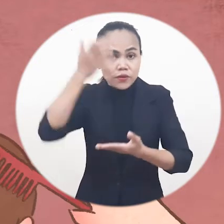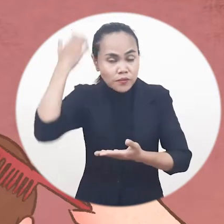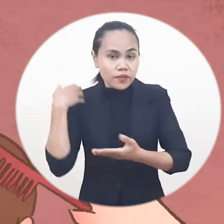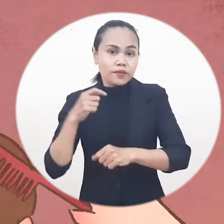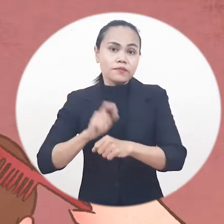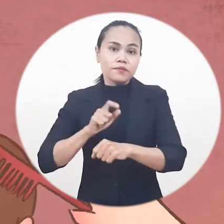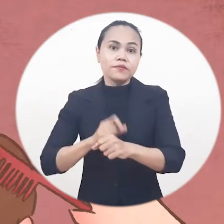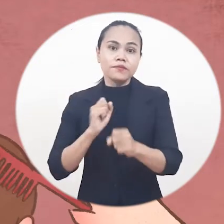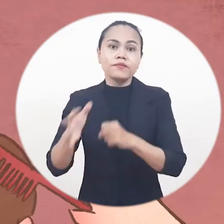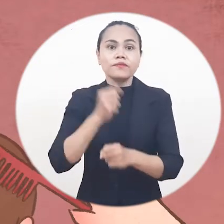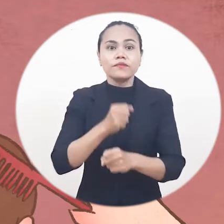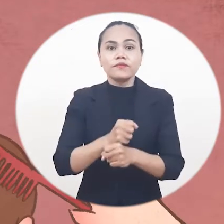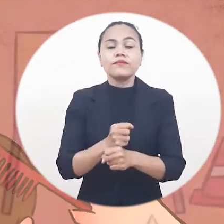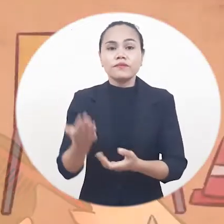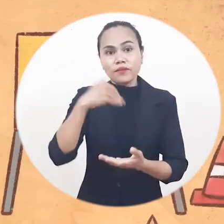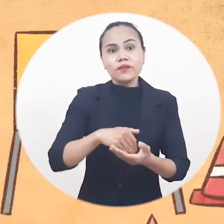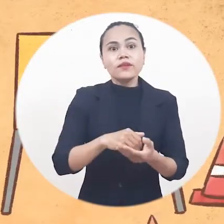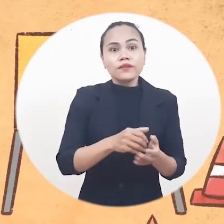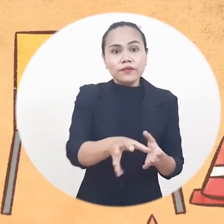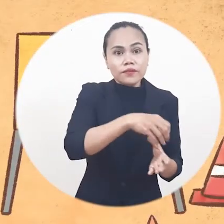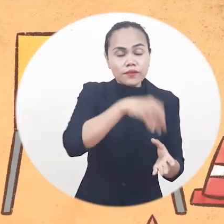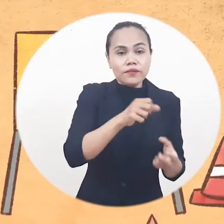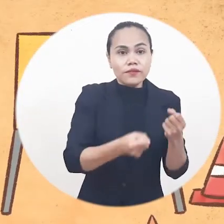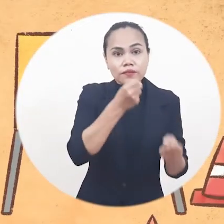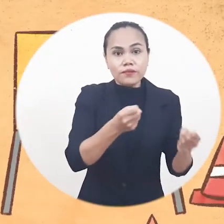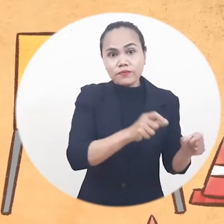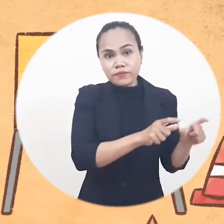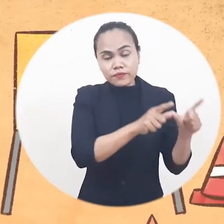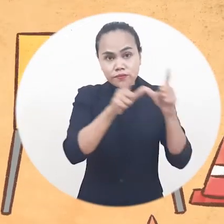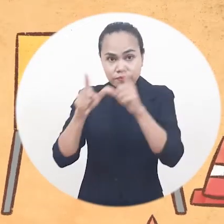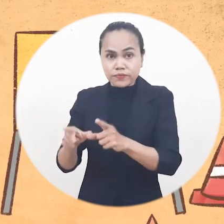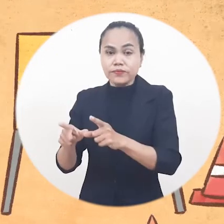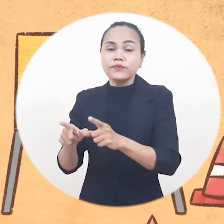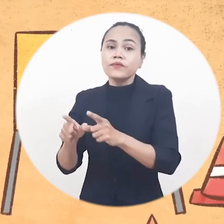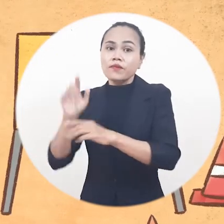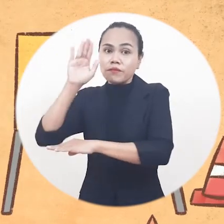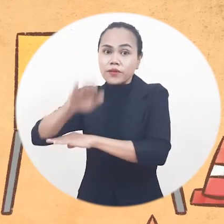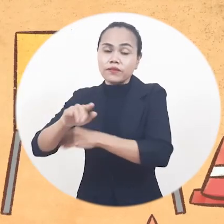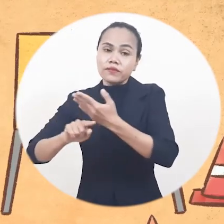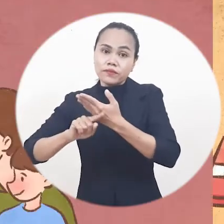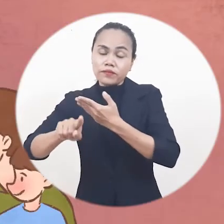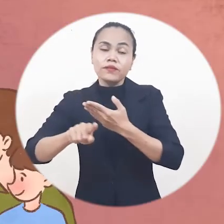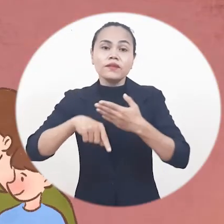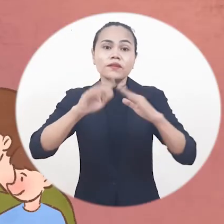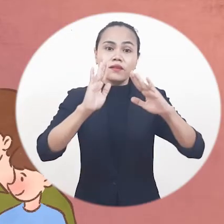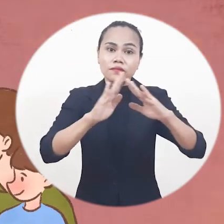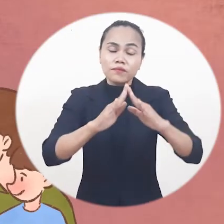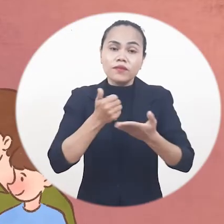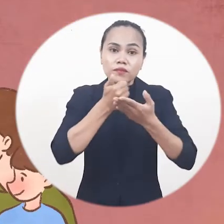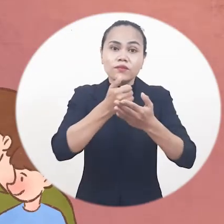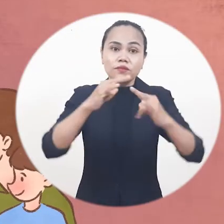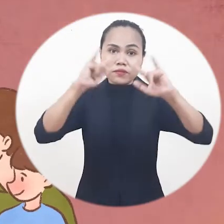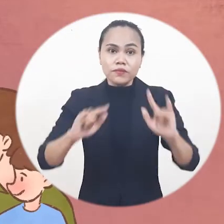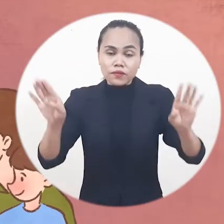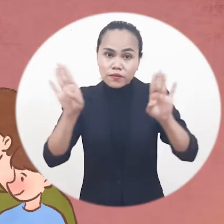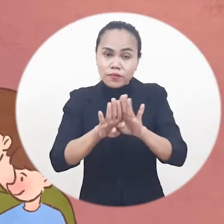expose autisticovaยกัส่ที่สิง primeiroผข años filterรบ